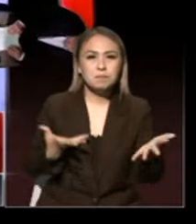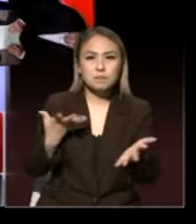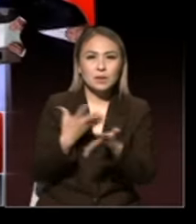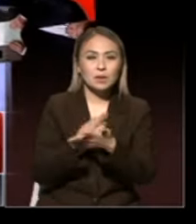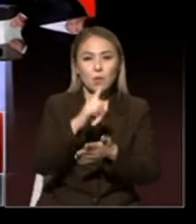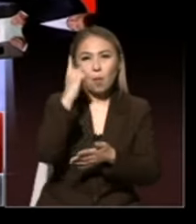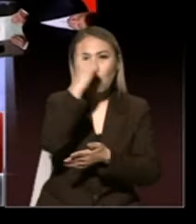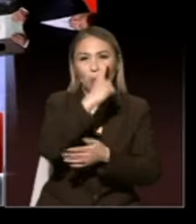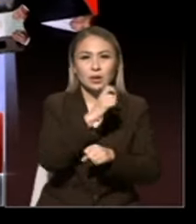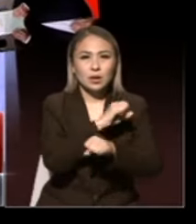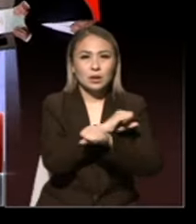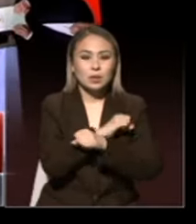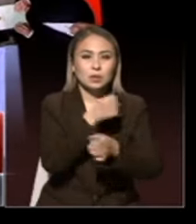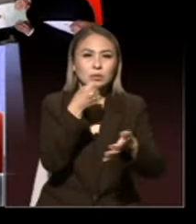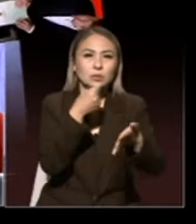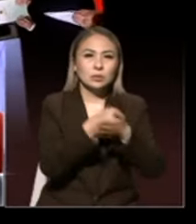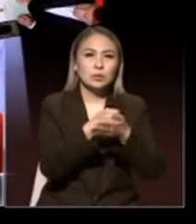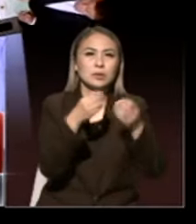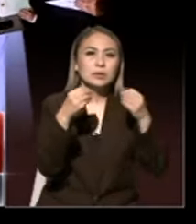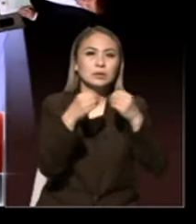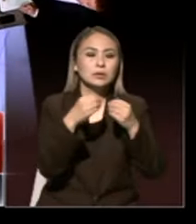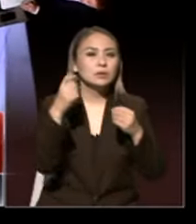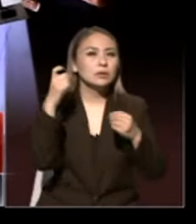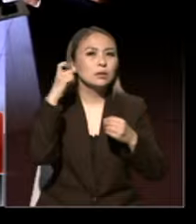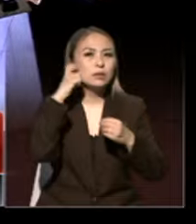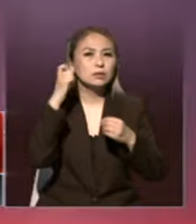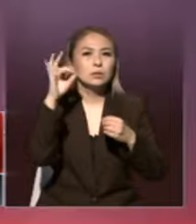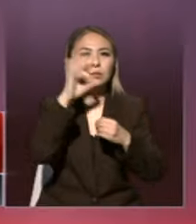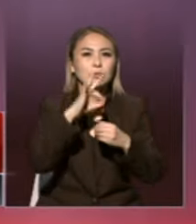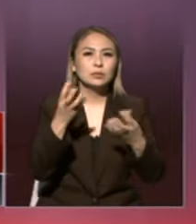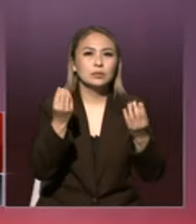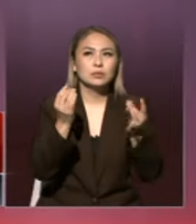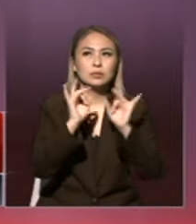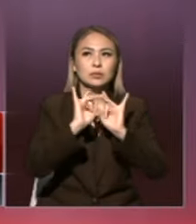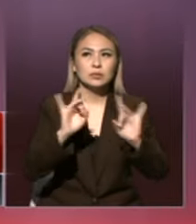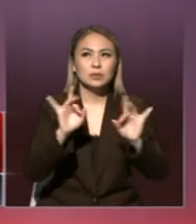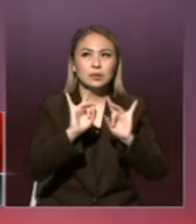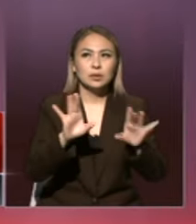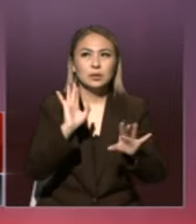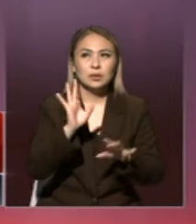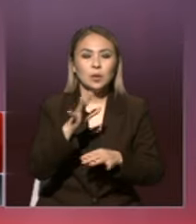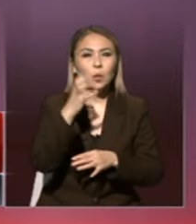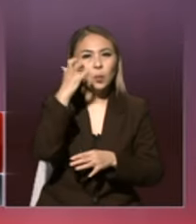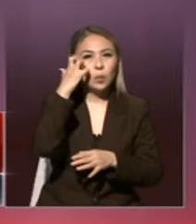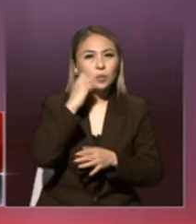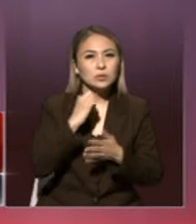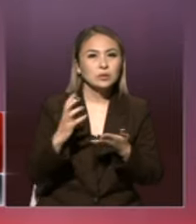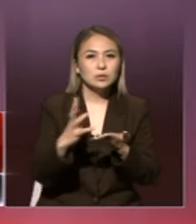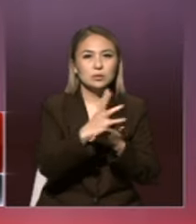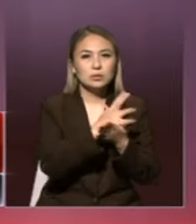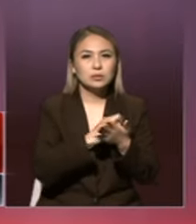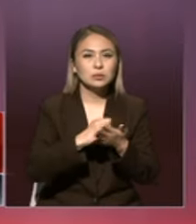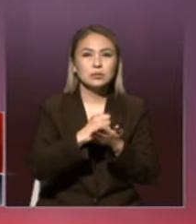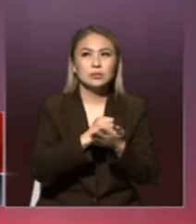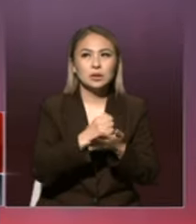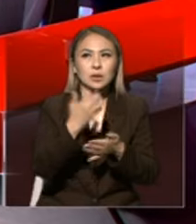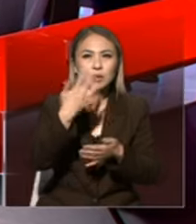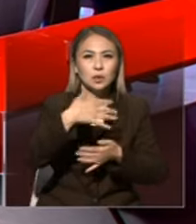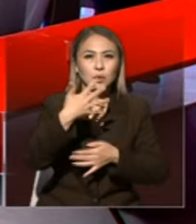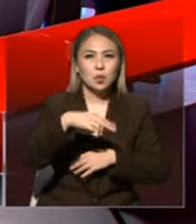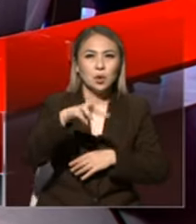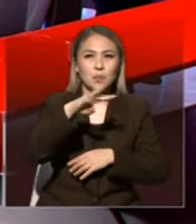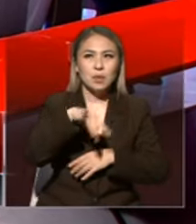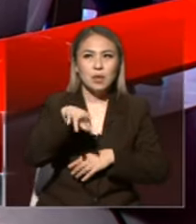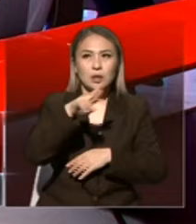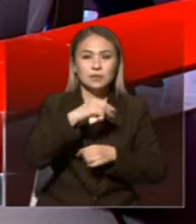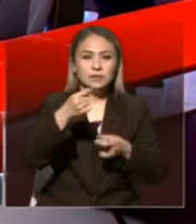бар, 10 жылға дейін шаруаға. Қазір айтамын сол жөнінде. Утиль алымның 50 миллиард утиль